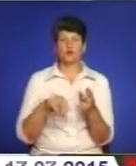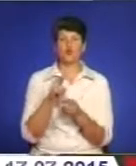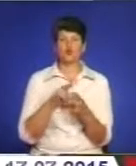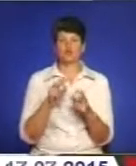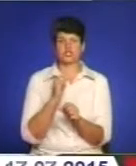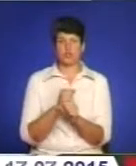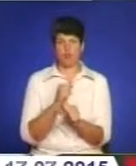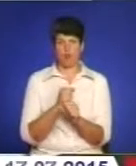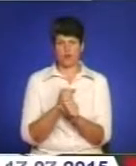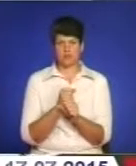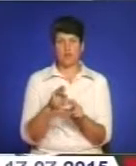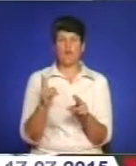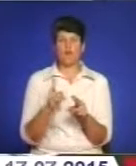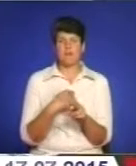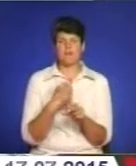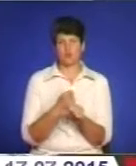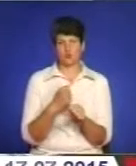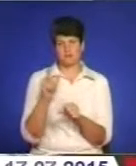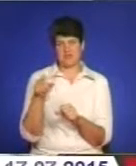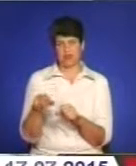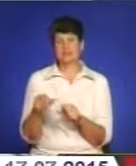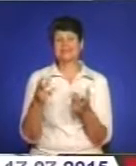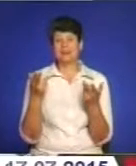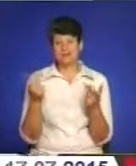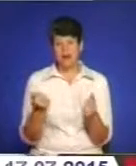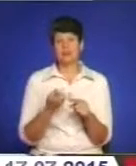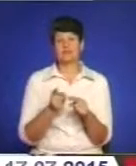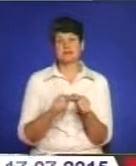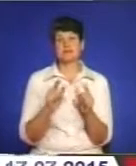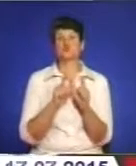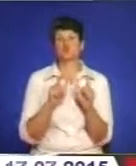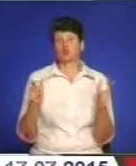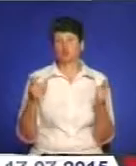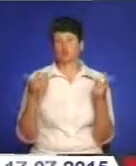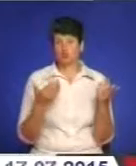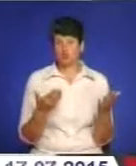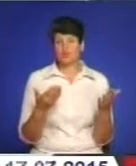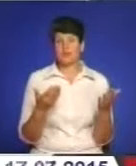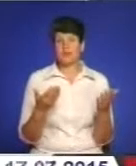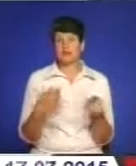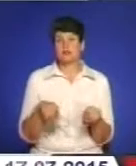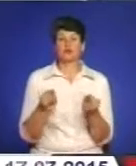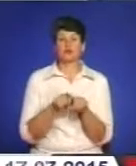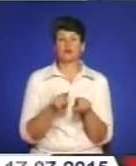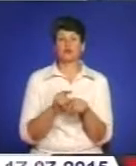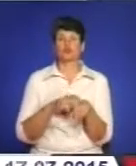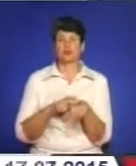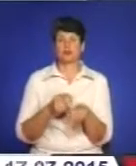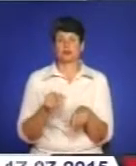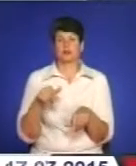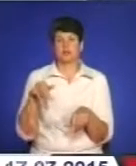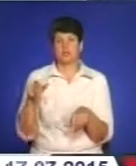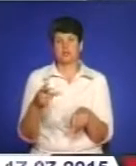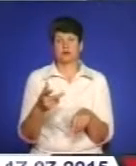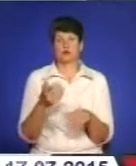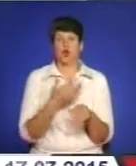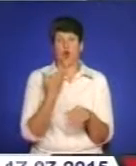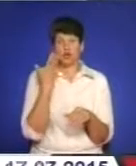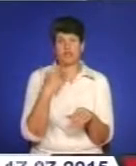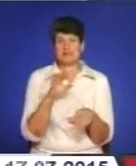роботи, у безробітного. Так, це структура, ну, це та, як до лікаря ти мусиш піти, так, коли ти захворів,